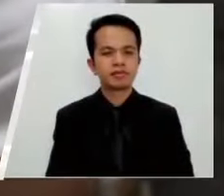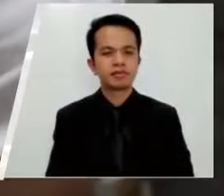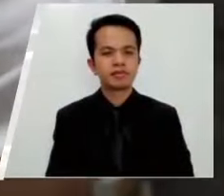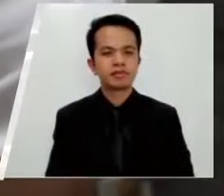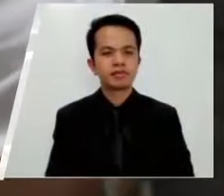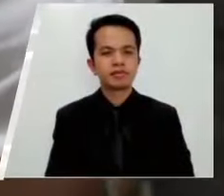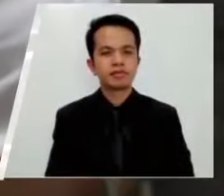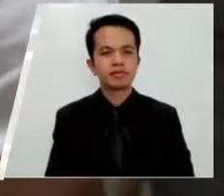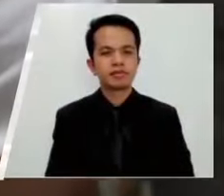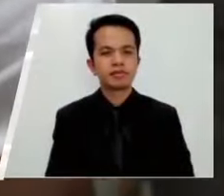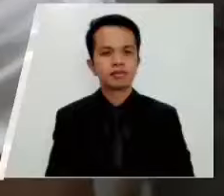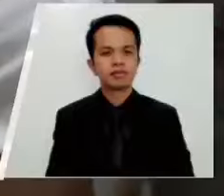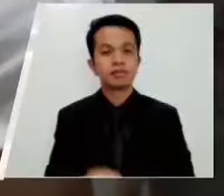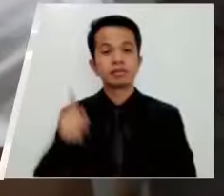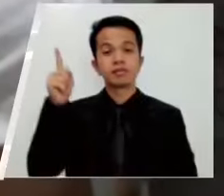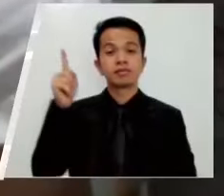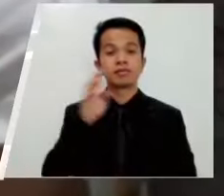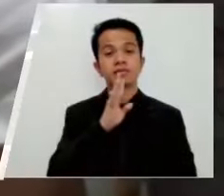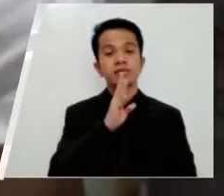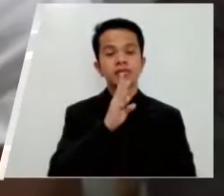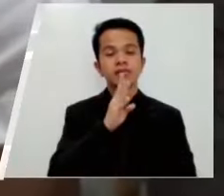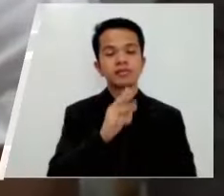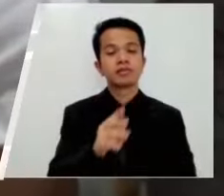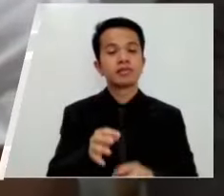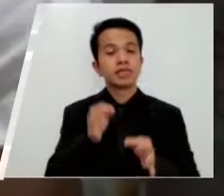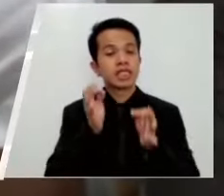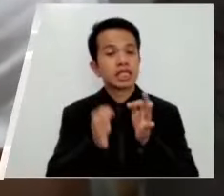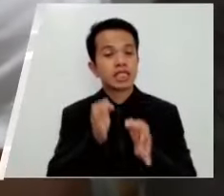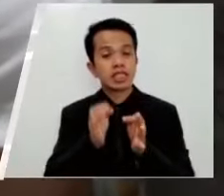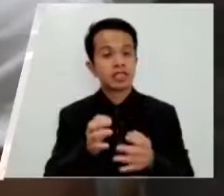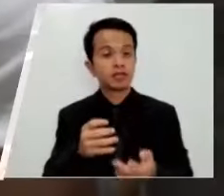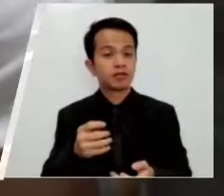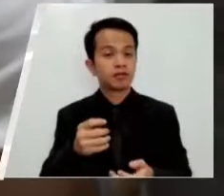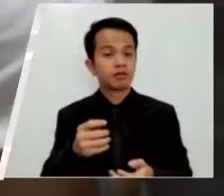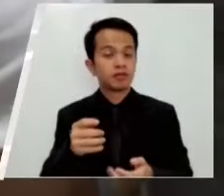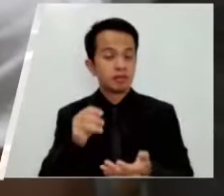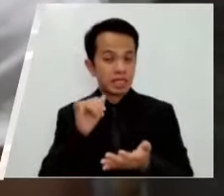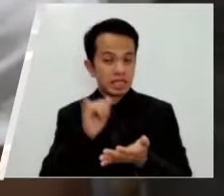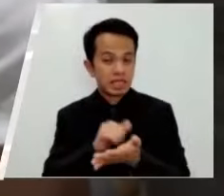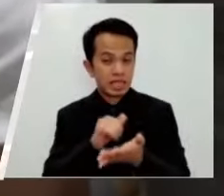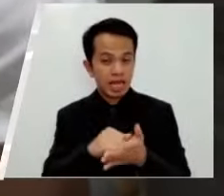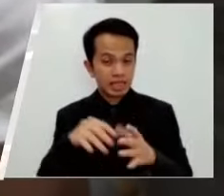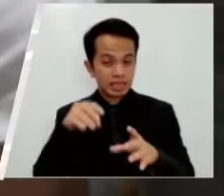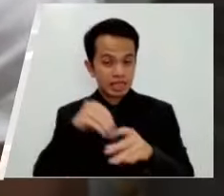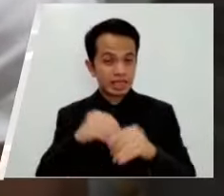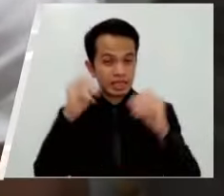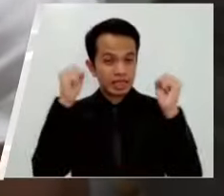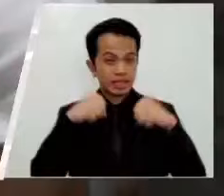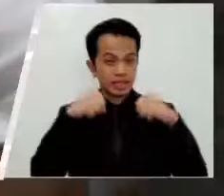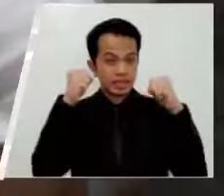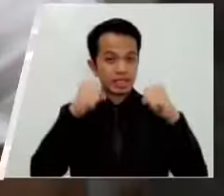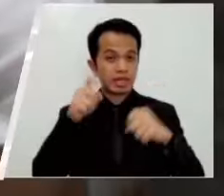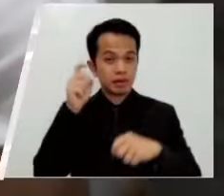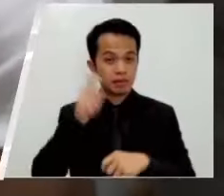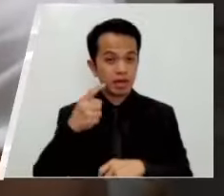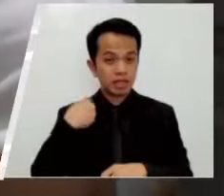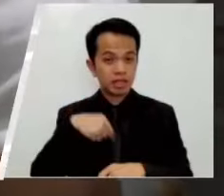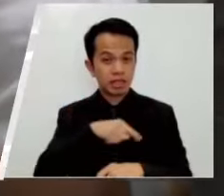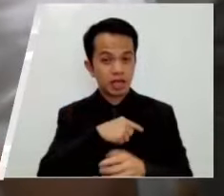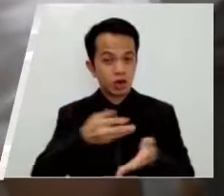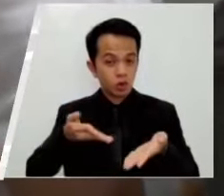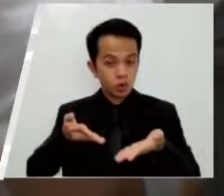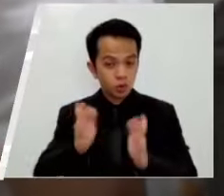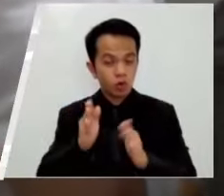But kung ay ang sinasabi sa agreement na yan na kailangan tayong magpermiso sa